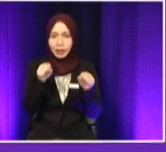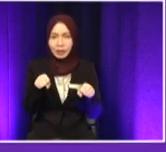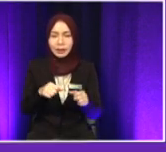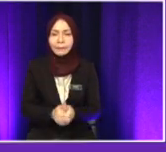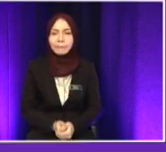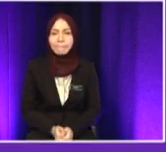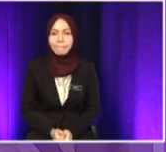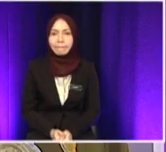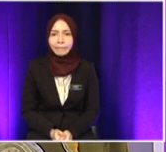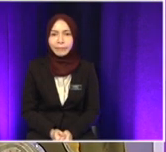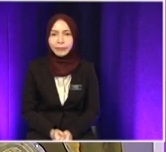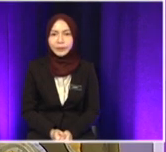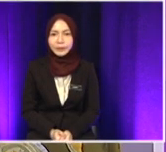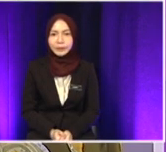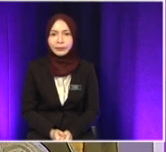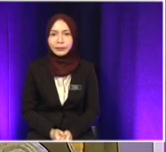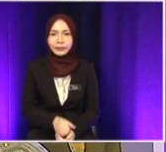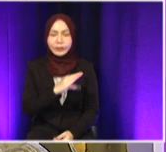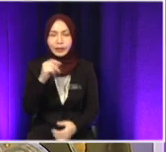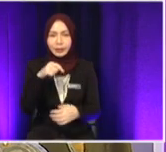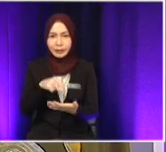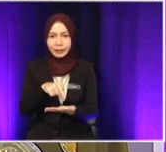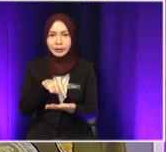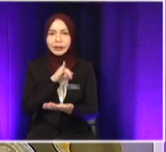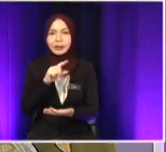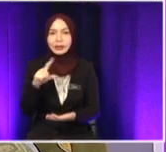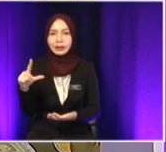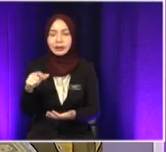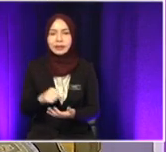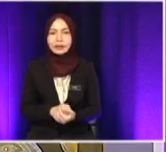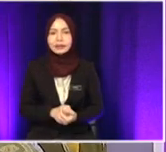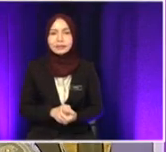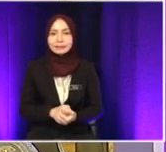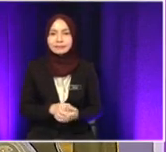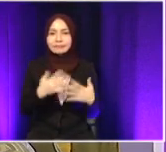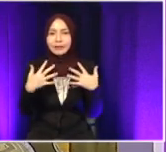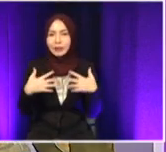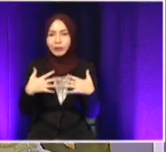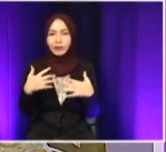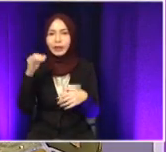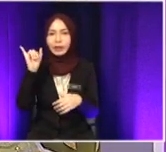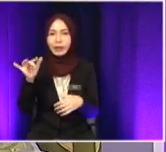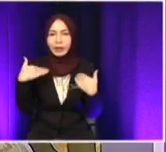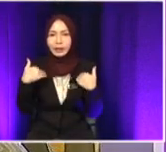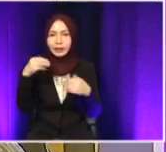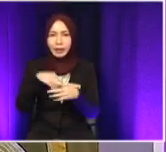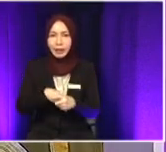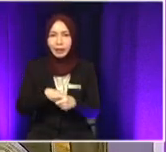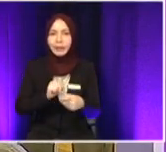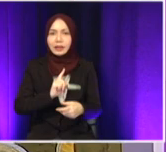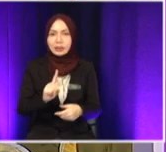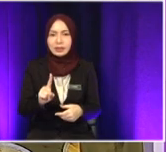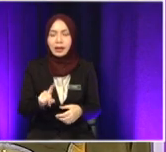hiburan-hiburan yang ada dalam Islam Jadi ada murid-murid di rumah Apabila anak menyunaraikan jenis-jenis